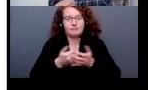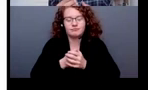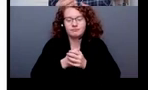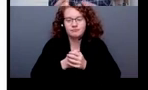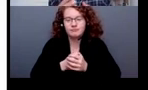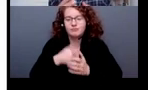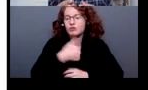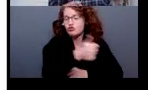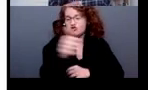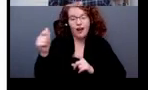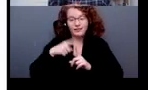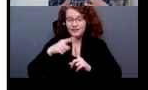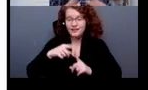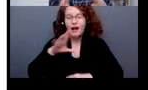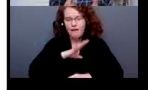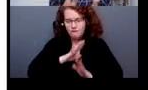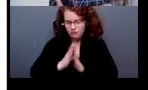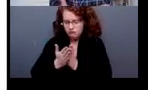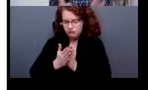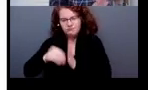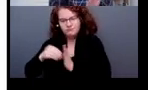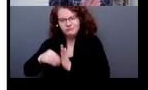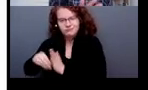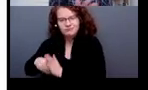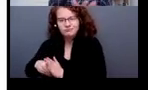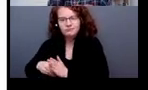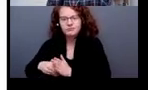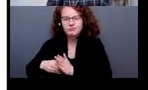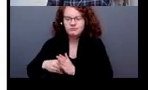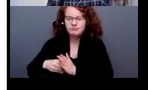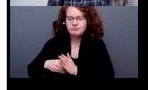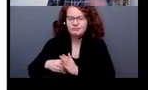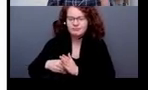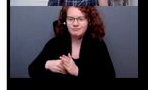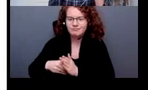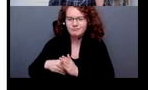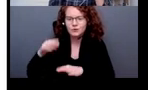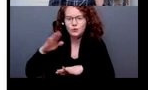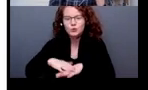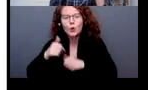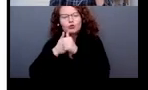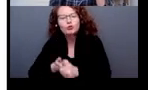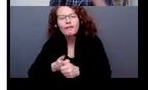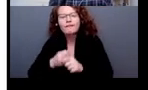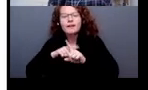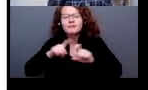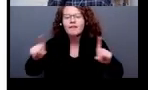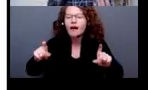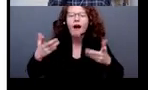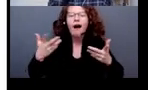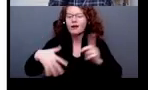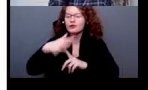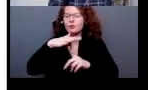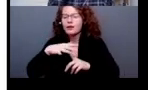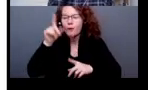chaque technicien avait, disons, avec lui son propre carnet de recherche selon les différentes pannes qu'il ou elle avait